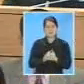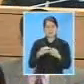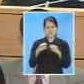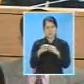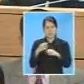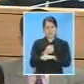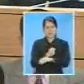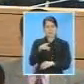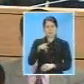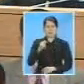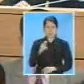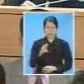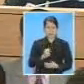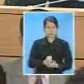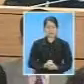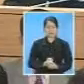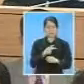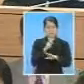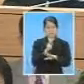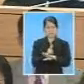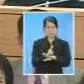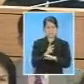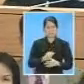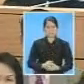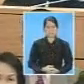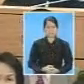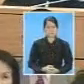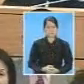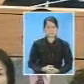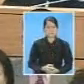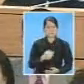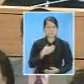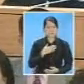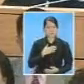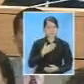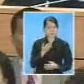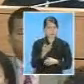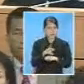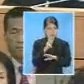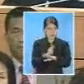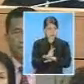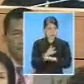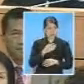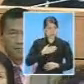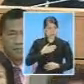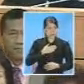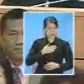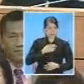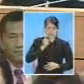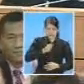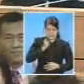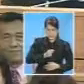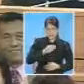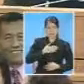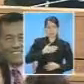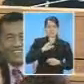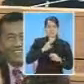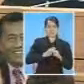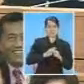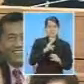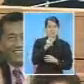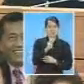ยท่านประธานที่เคารพครับก็ขออนุญาตท่านประธานได้เรียกชื่อจริงนามสกุลจริงผมนะครับผมการุณโหสกุลนะครับชื่อเล่น